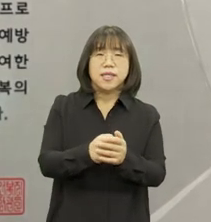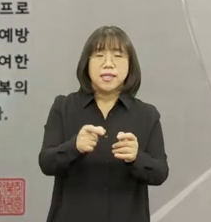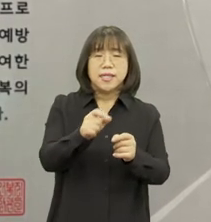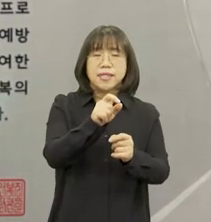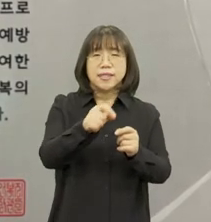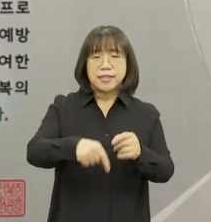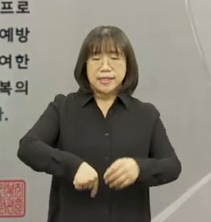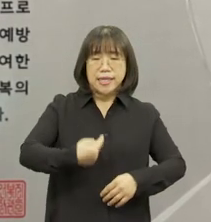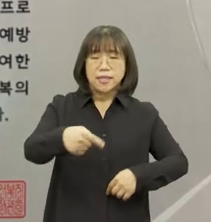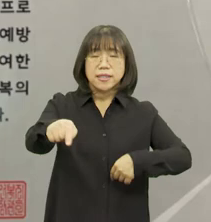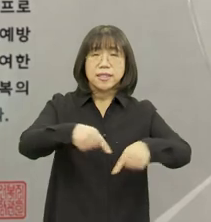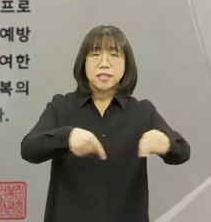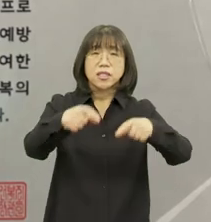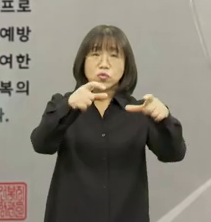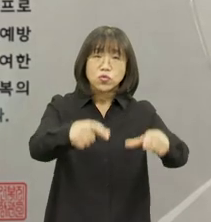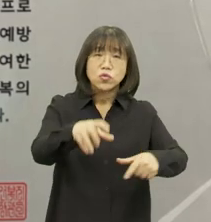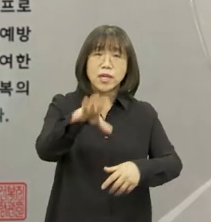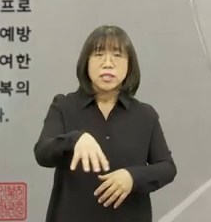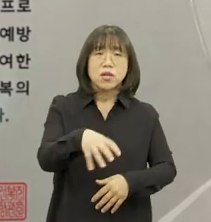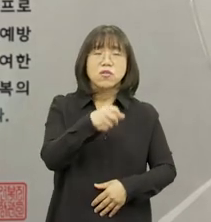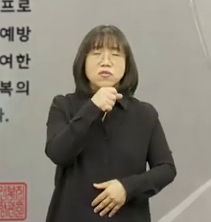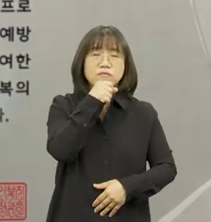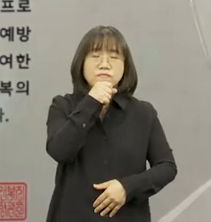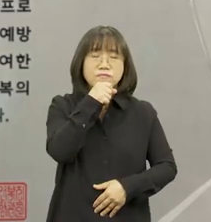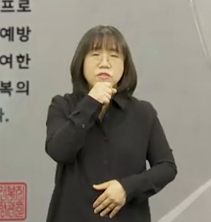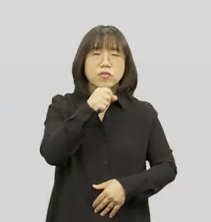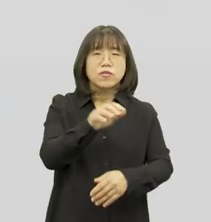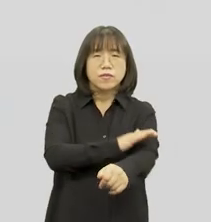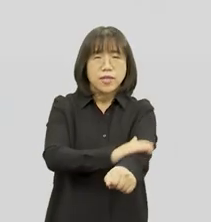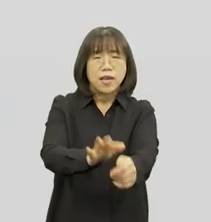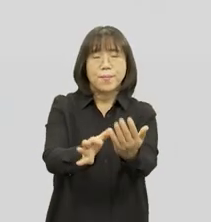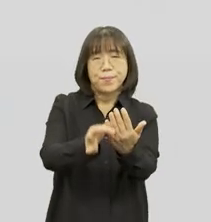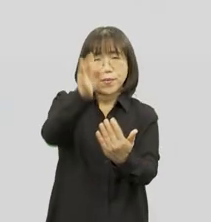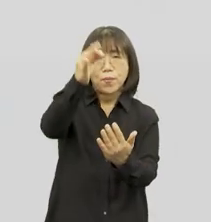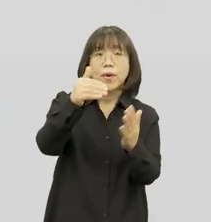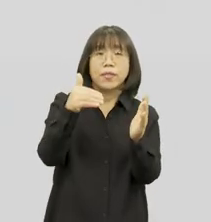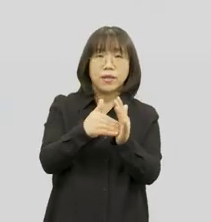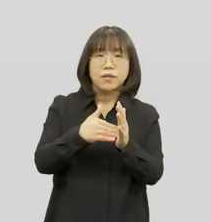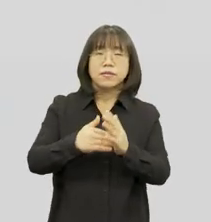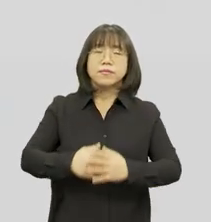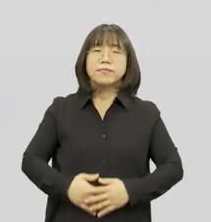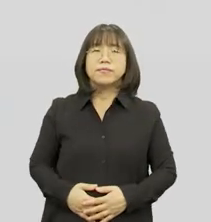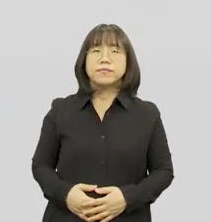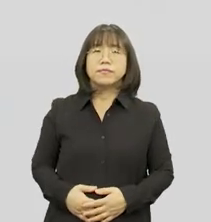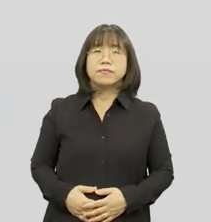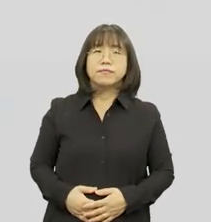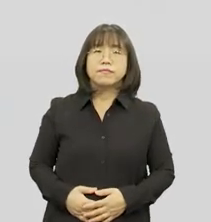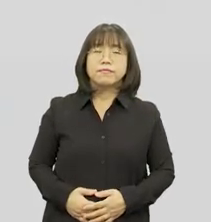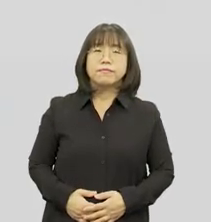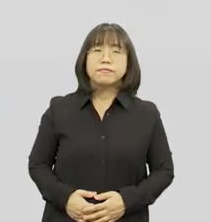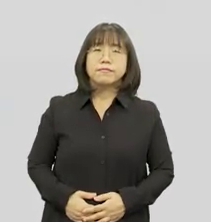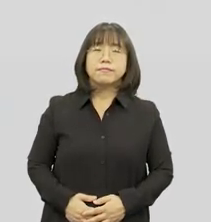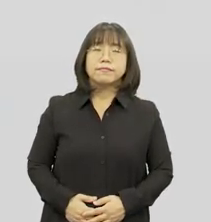보건복지부로부터 ict 기술을 활용한 적극 행정 사례로 선정된 바 있습니다